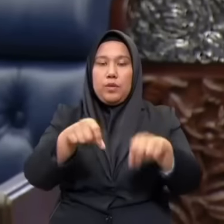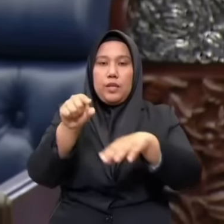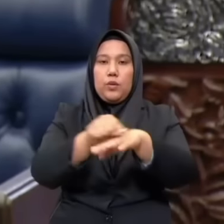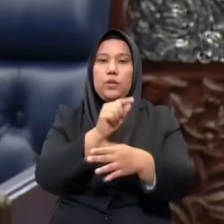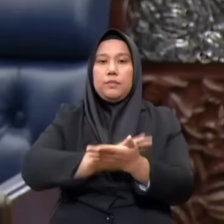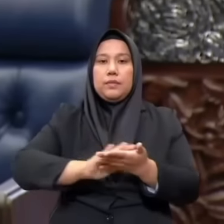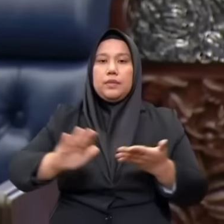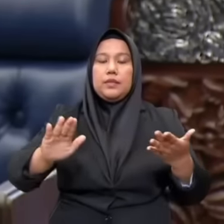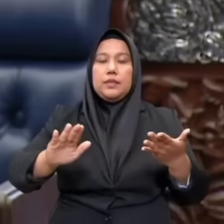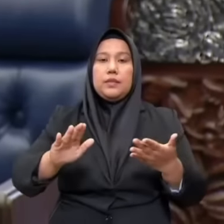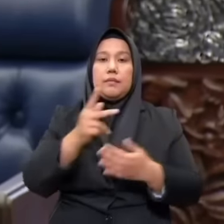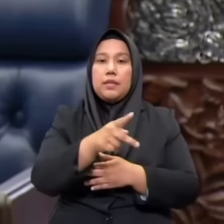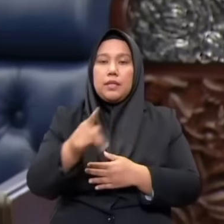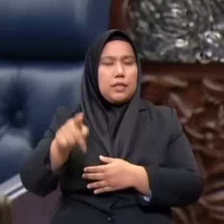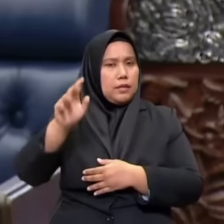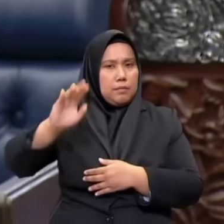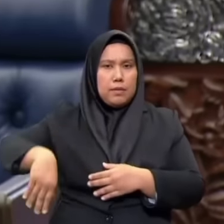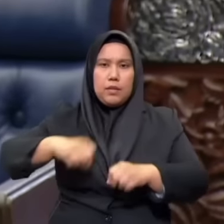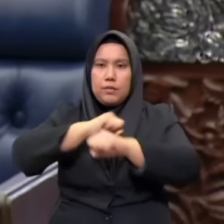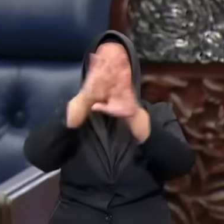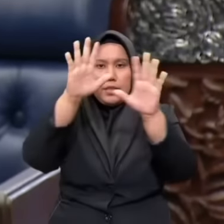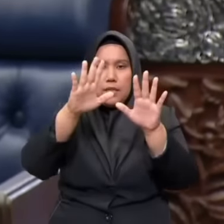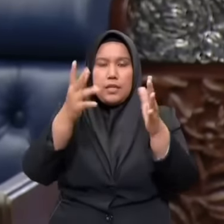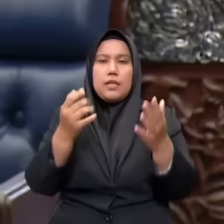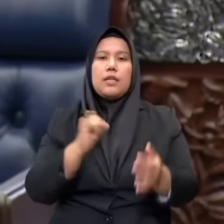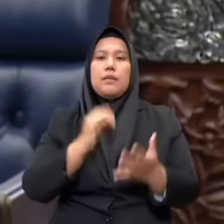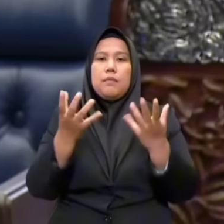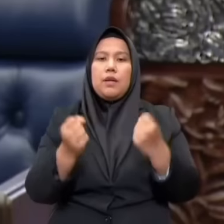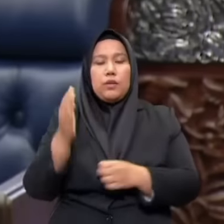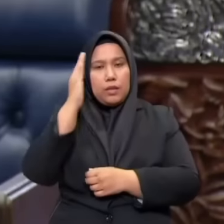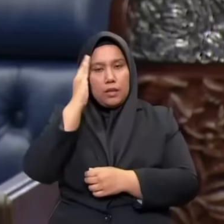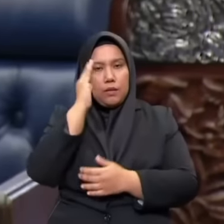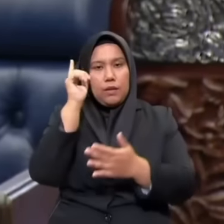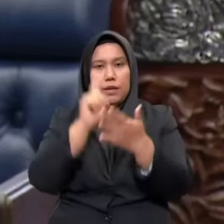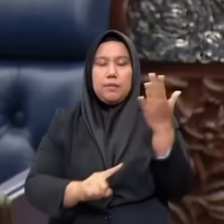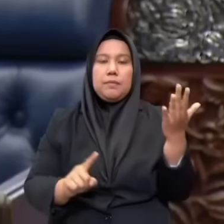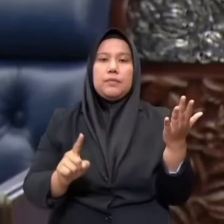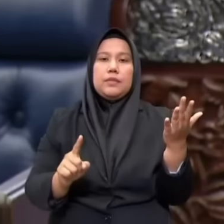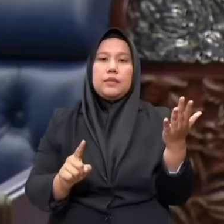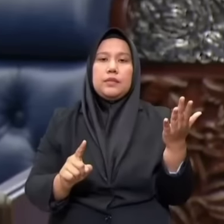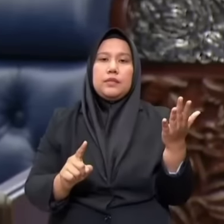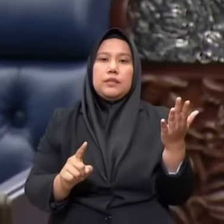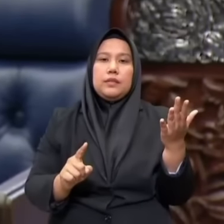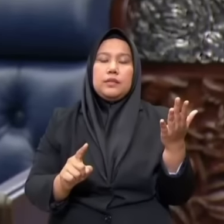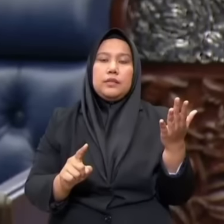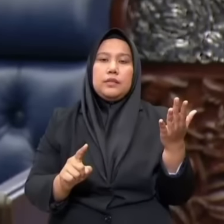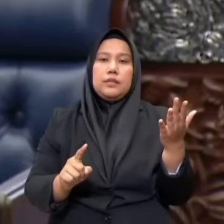Sedangkan perkara ini masih belum jelas. Jadi saya ingin tahu setakat ini apakah yang telah